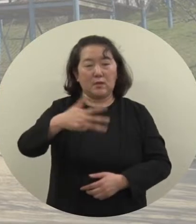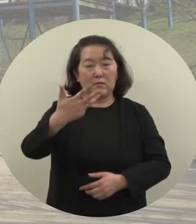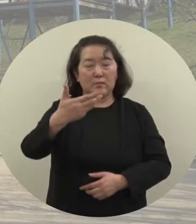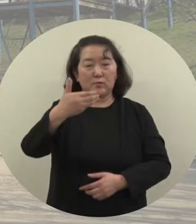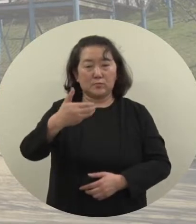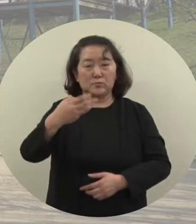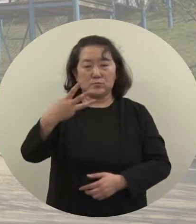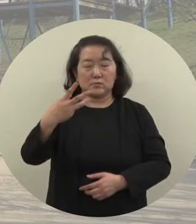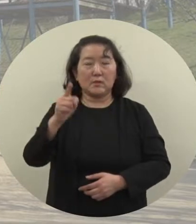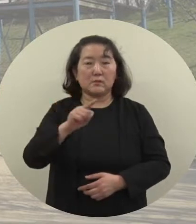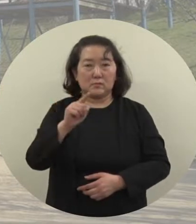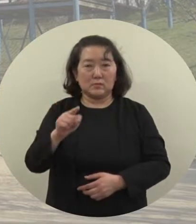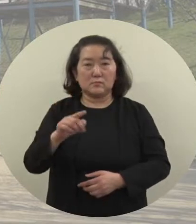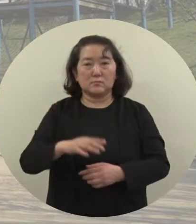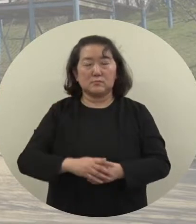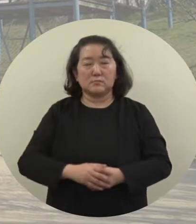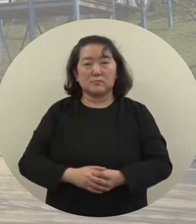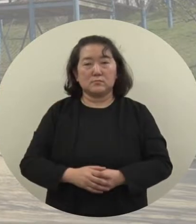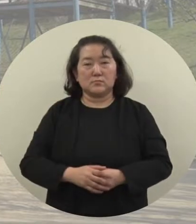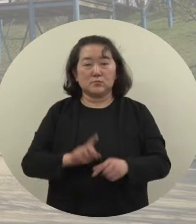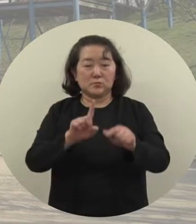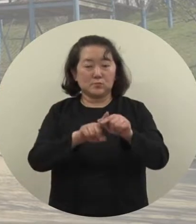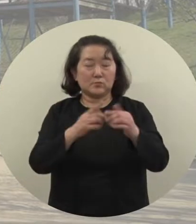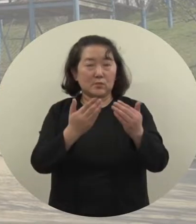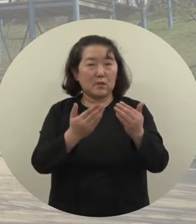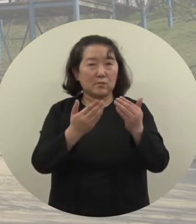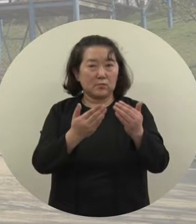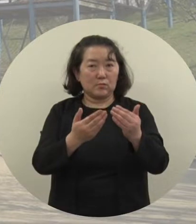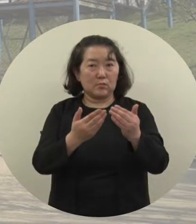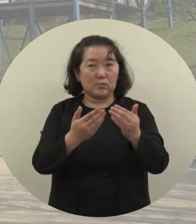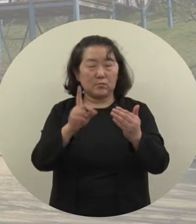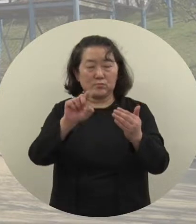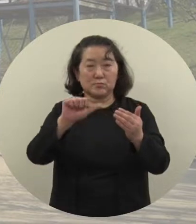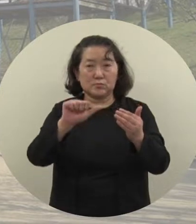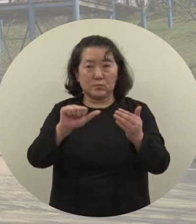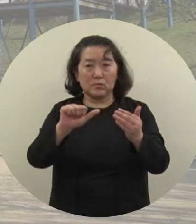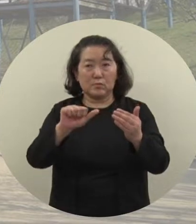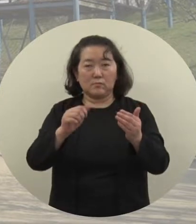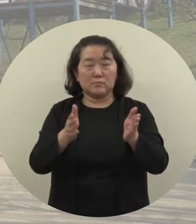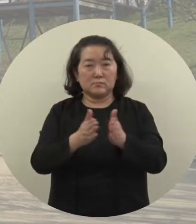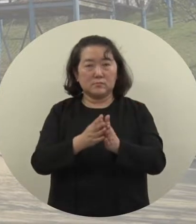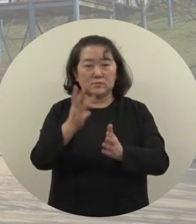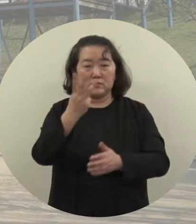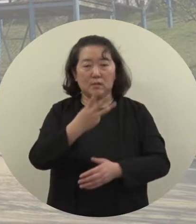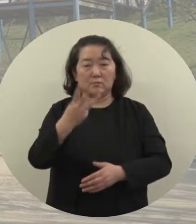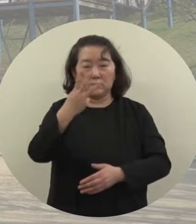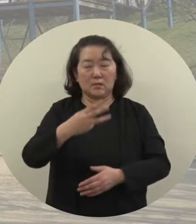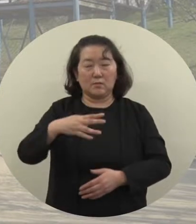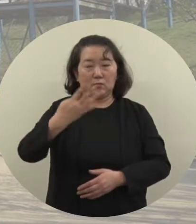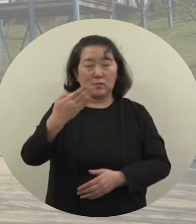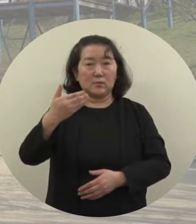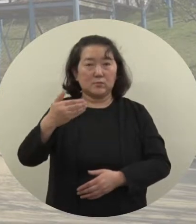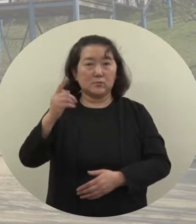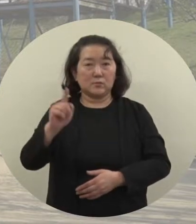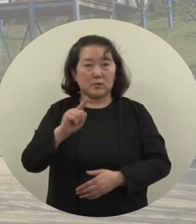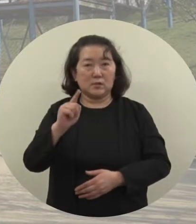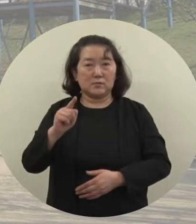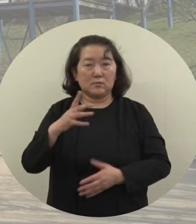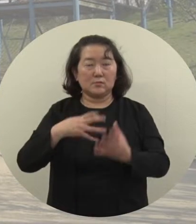6,893人、公立中学校は15校で合わせて3,409人の生徒が学んでいます